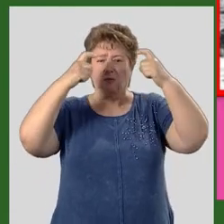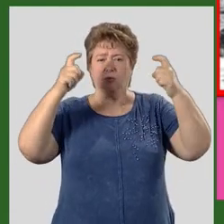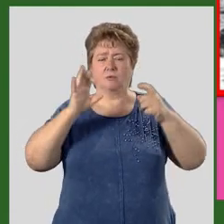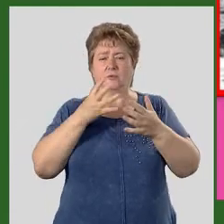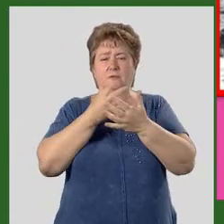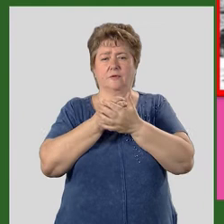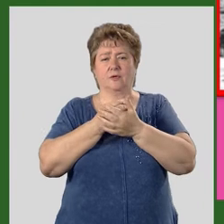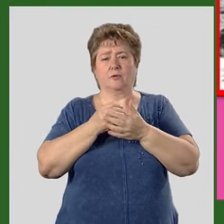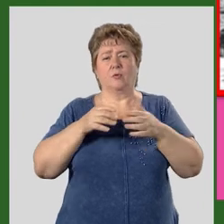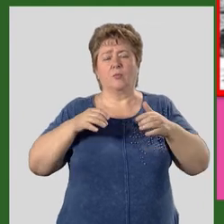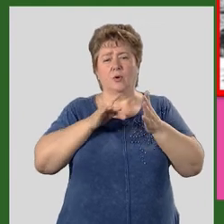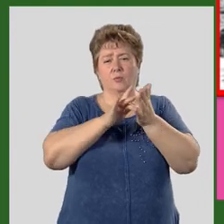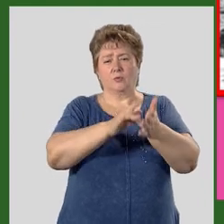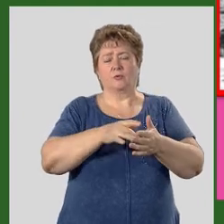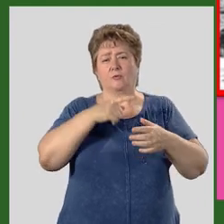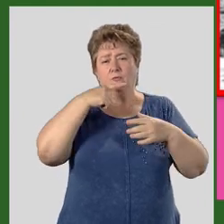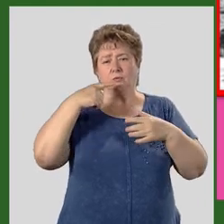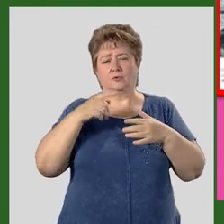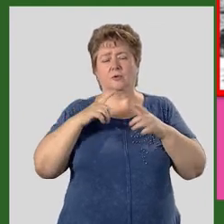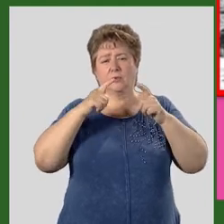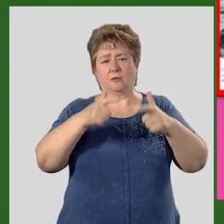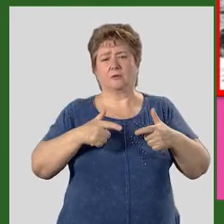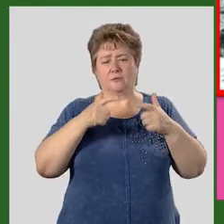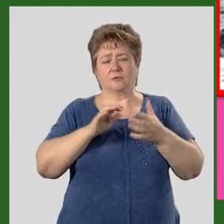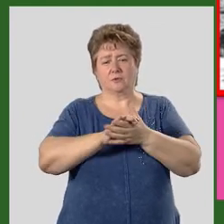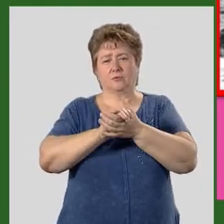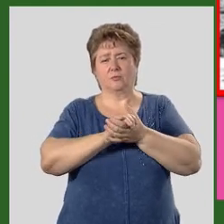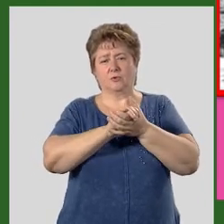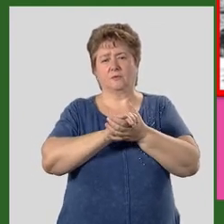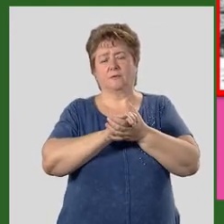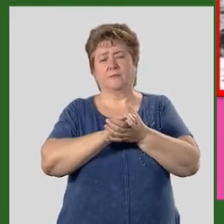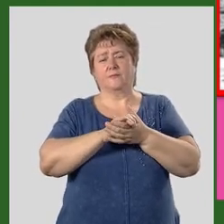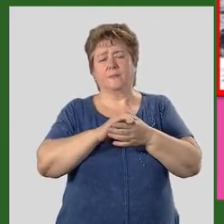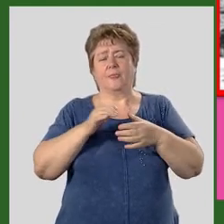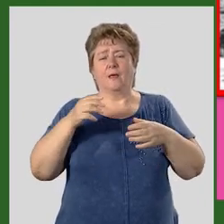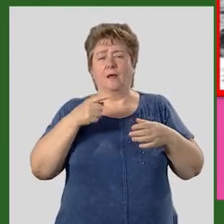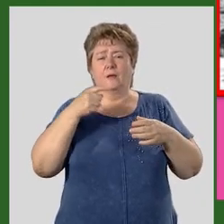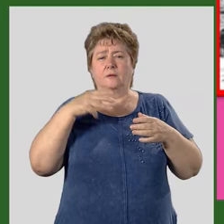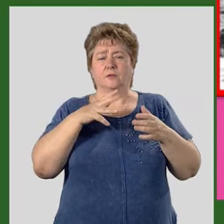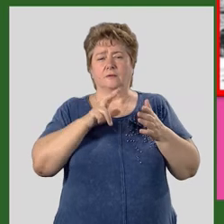о своем путешествии в Русском географическом обществе, а в